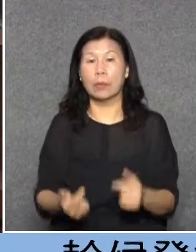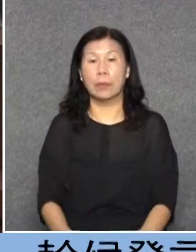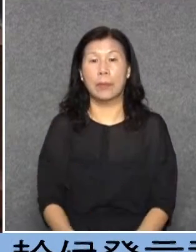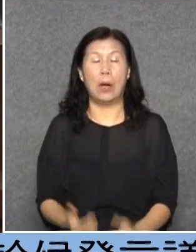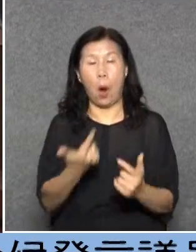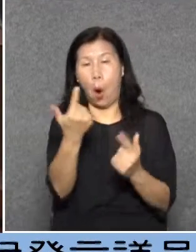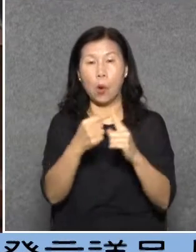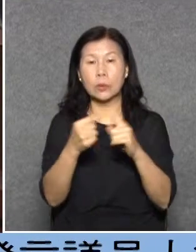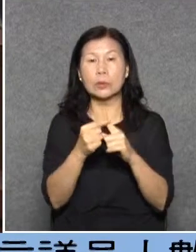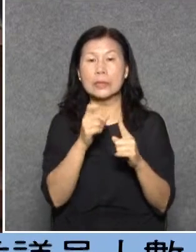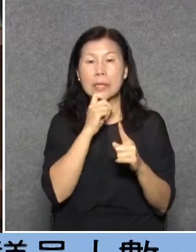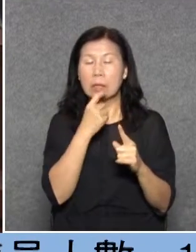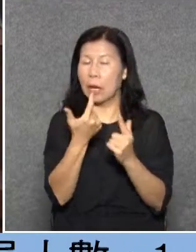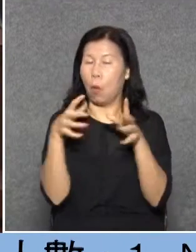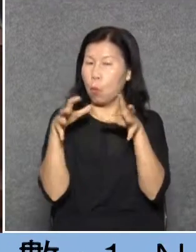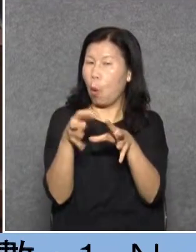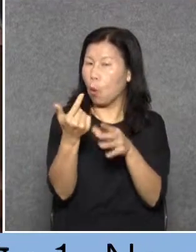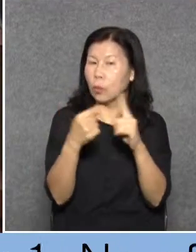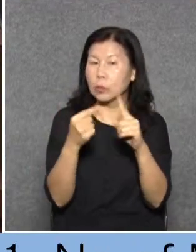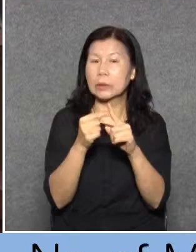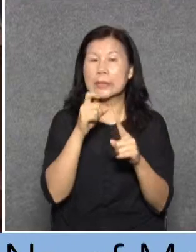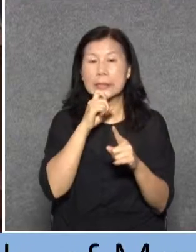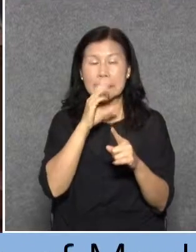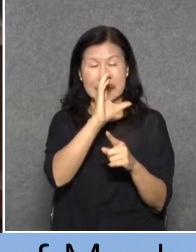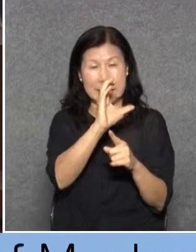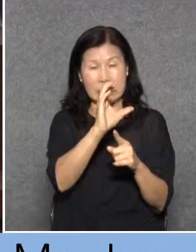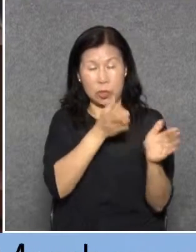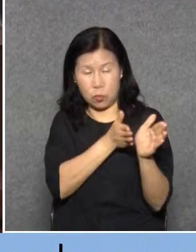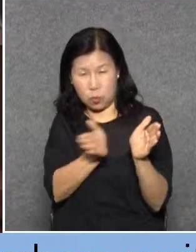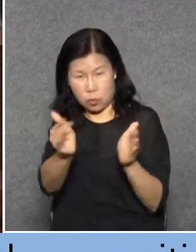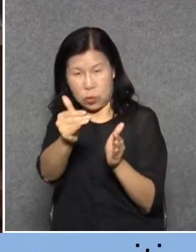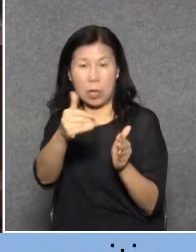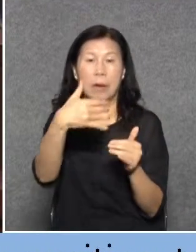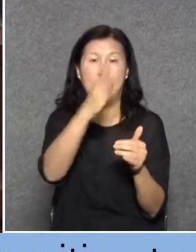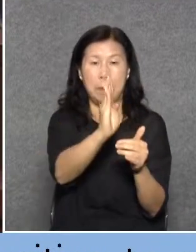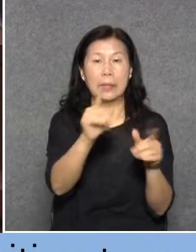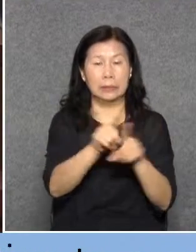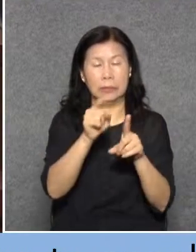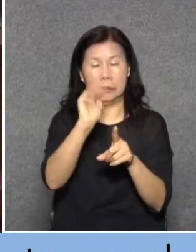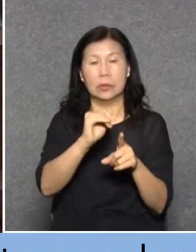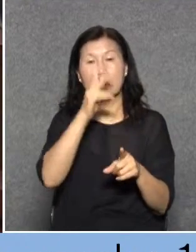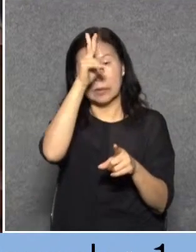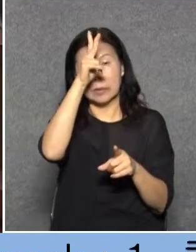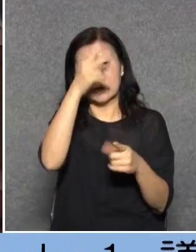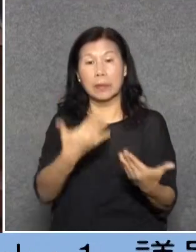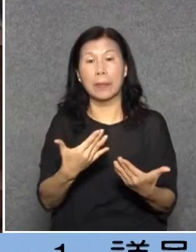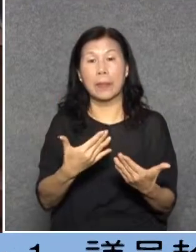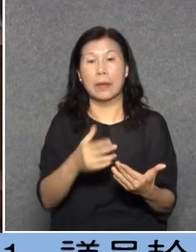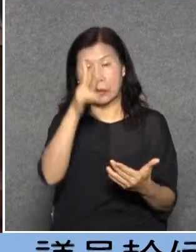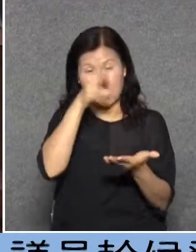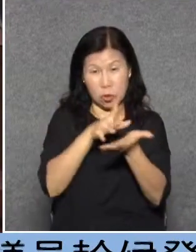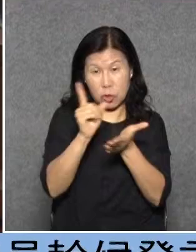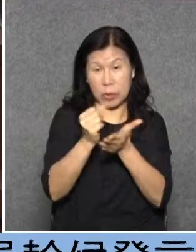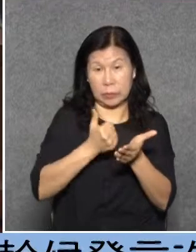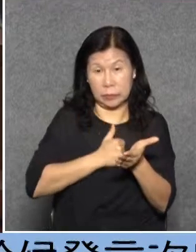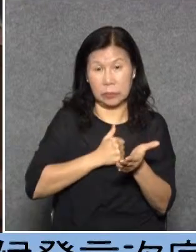數人士，但是相當人士他說要經一經 C 才去 B 的是更加好的話呢，即使政府即使任何學者專家認